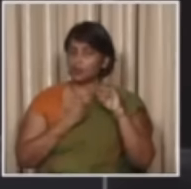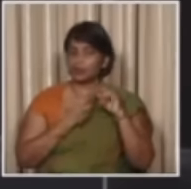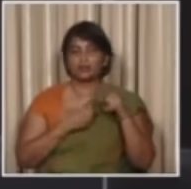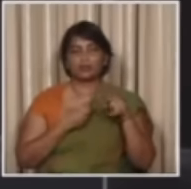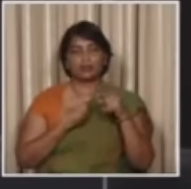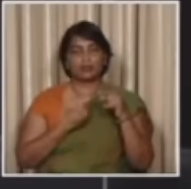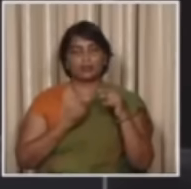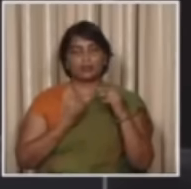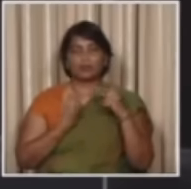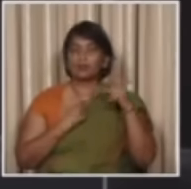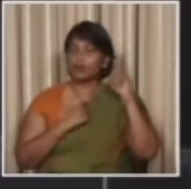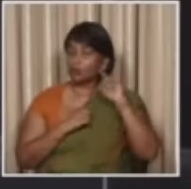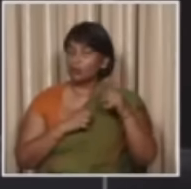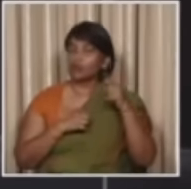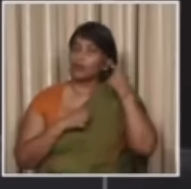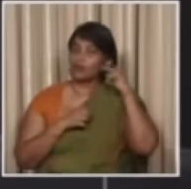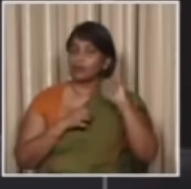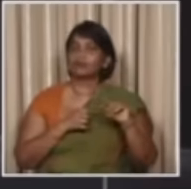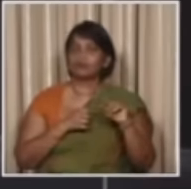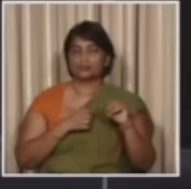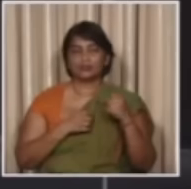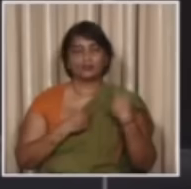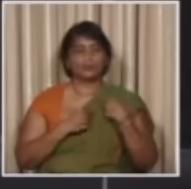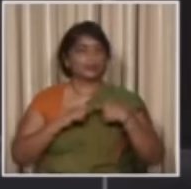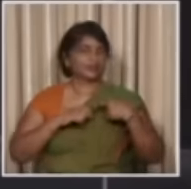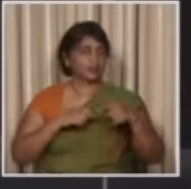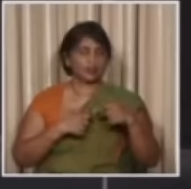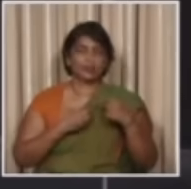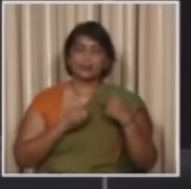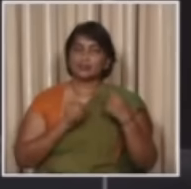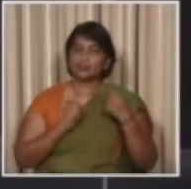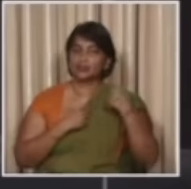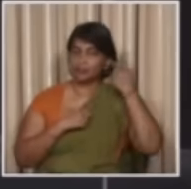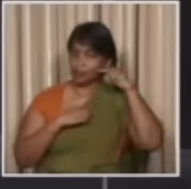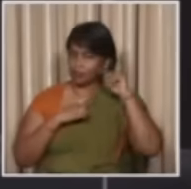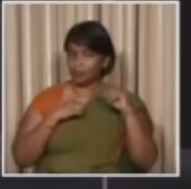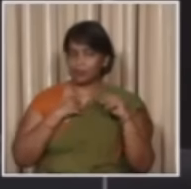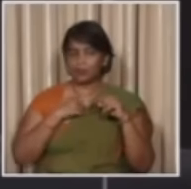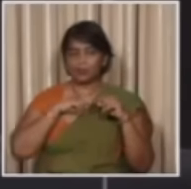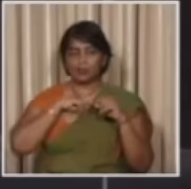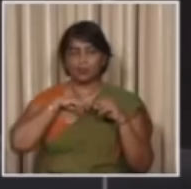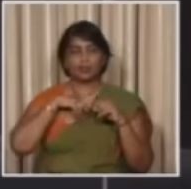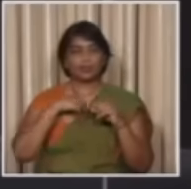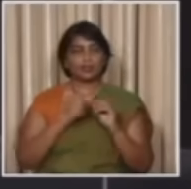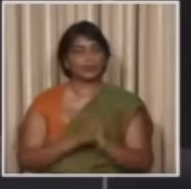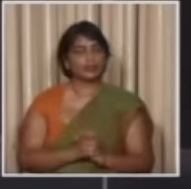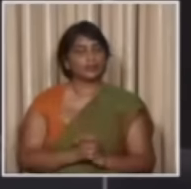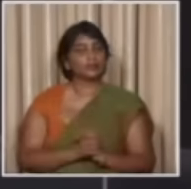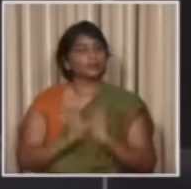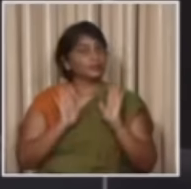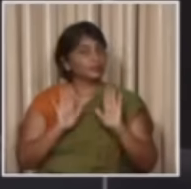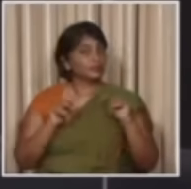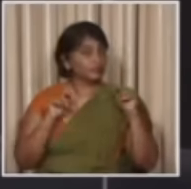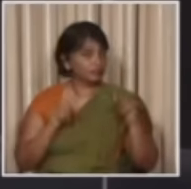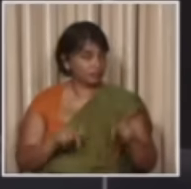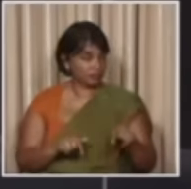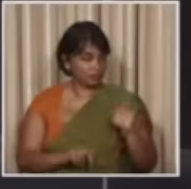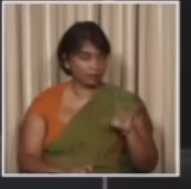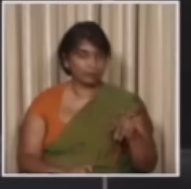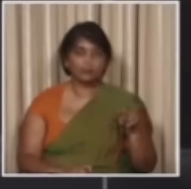ආකාරයෙන් නඩු තීන්දුව දීලා තිනවා. ඒ අනුව තමයි අපි පෙළගස්සගන්නේ අපේ කේස් එක ප්‍රූව් කරන්නේ. හරි. හැබැයි දැන් මෙතන